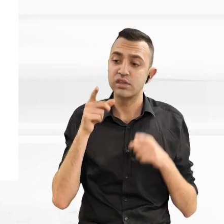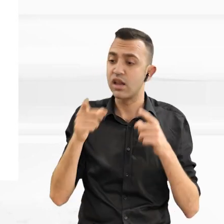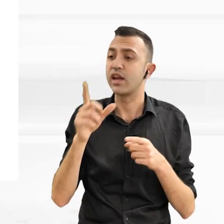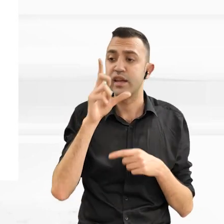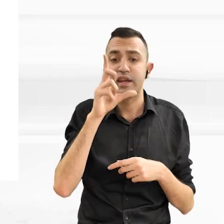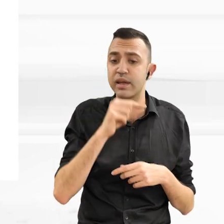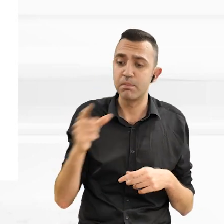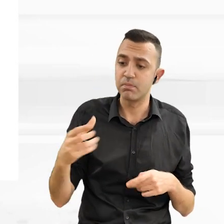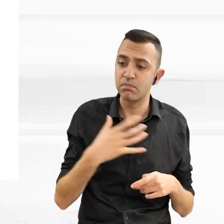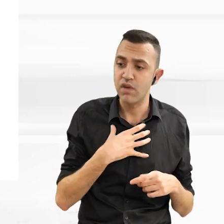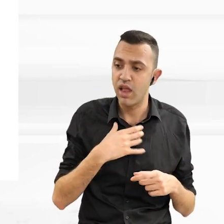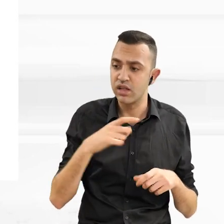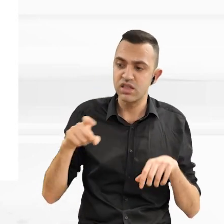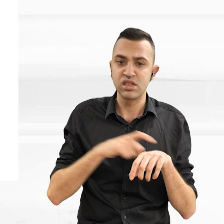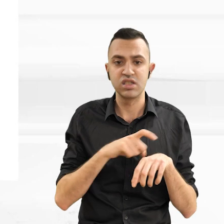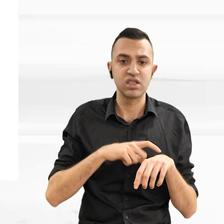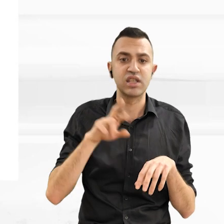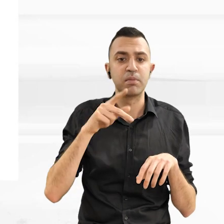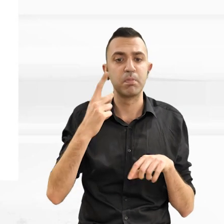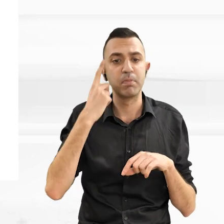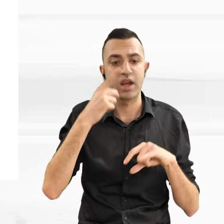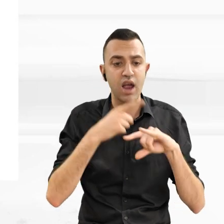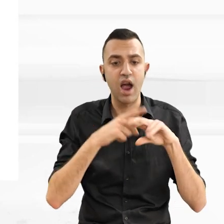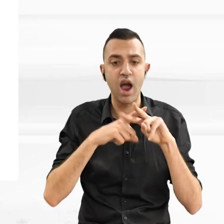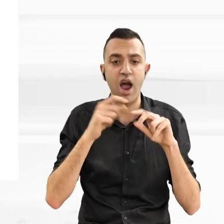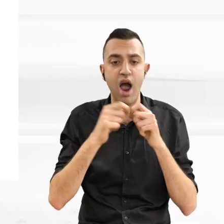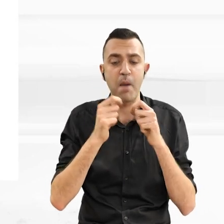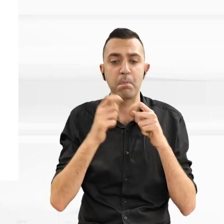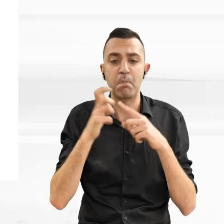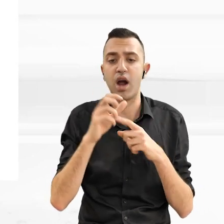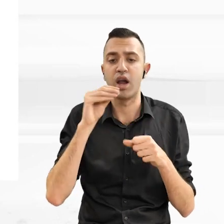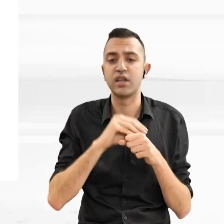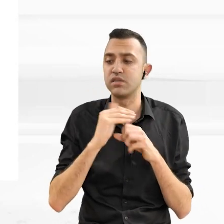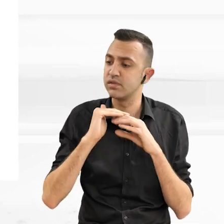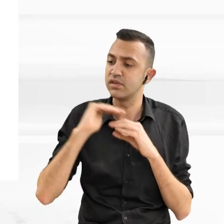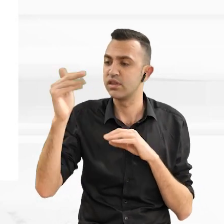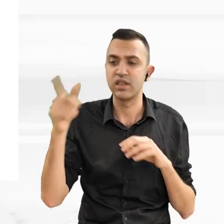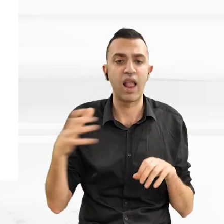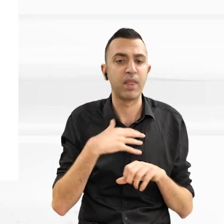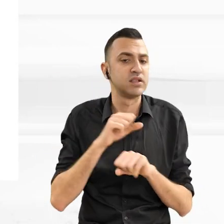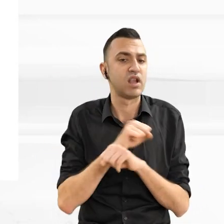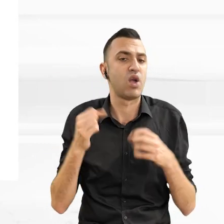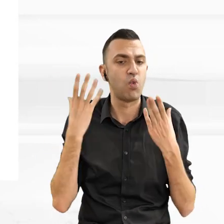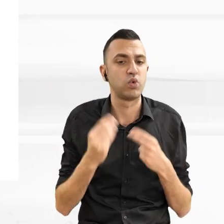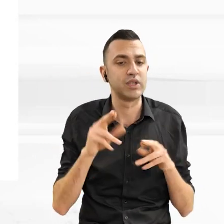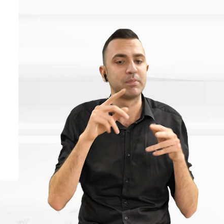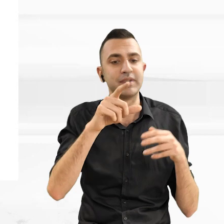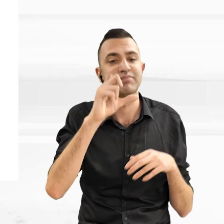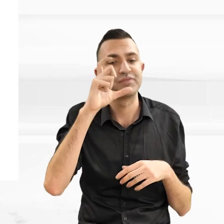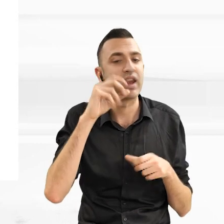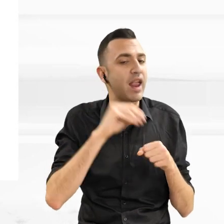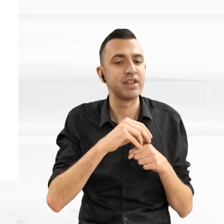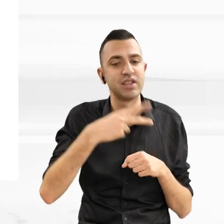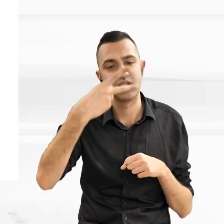kim eylesin hırsı tam adam bir hafta için kendini alemlere bednam C seçeneğinde